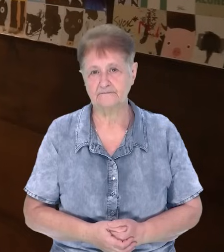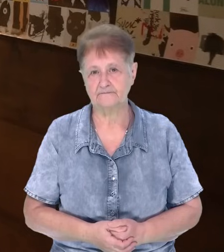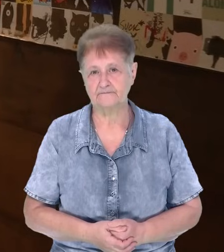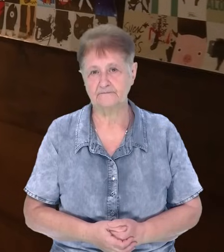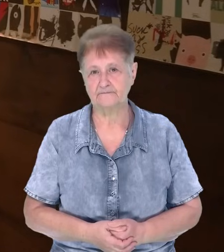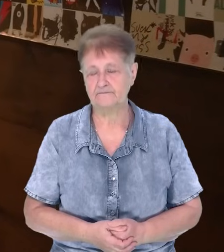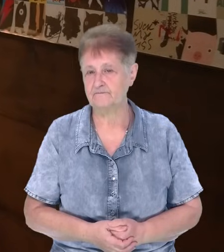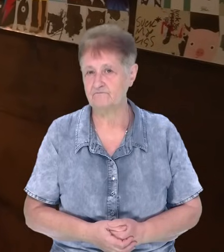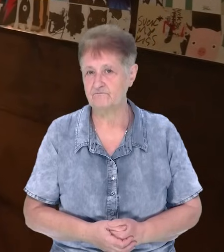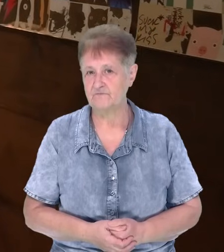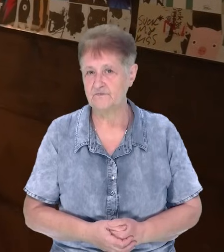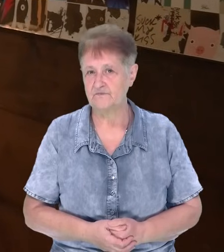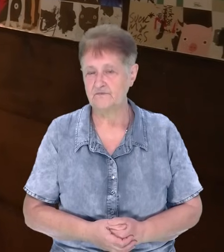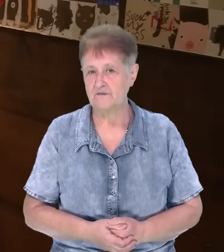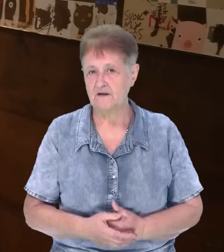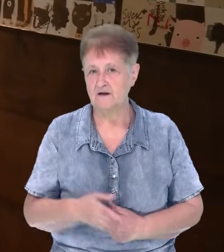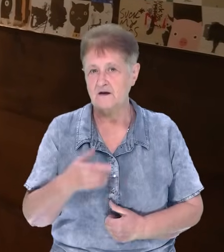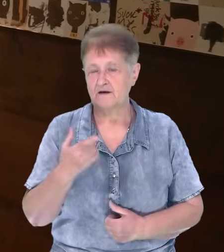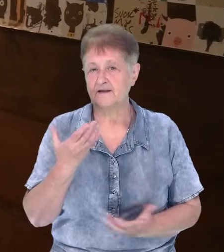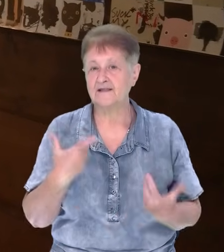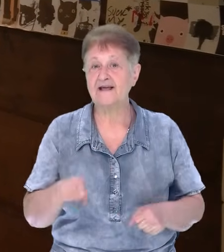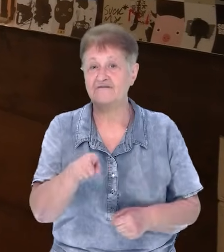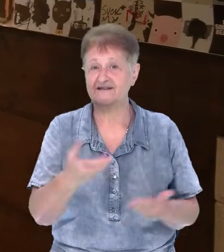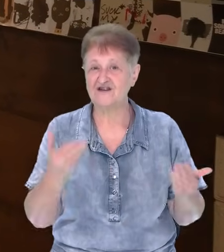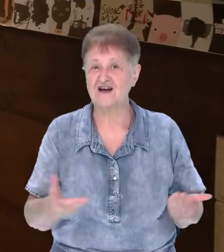Вам не страшно тут знаходитися? Зараз? Да.